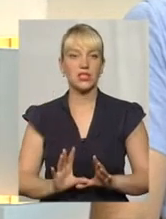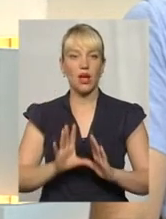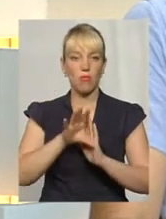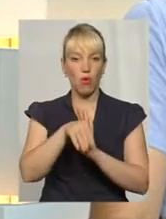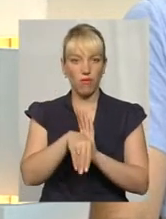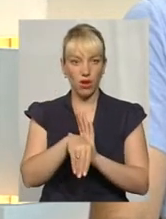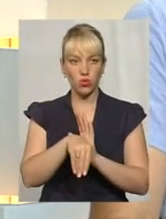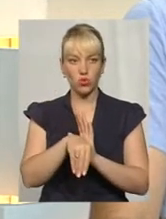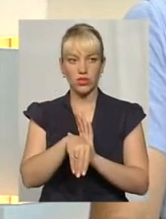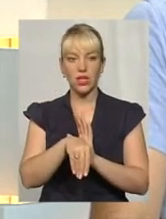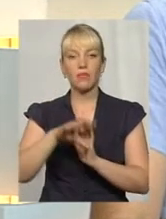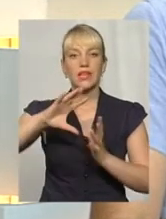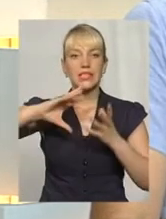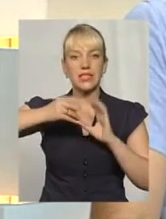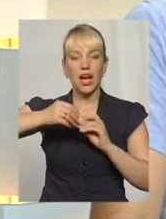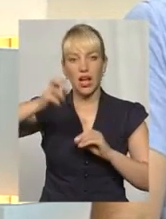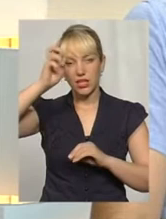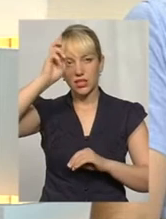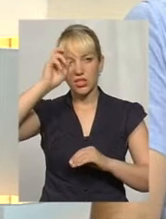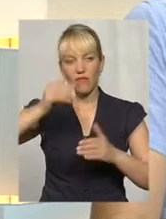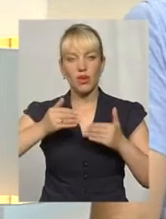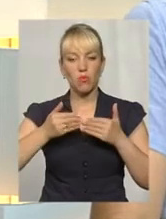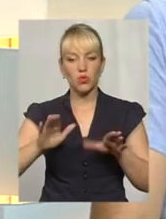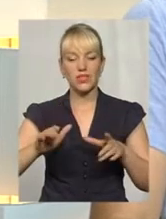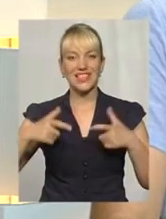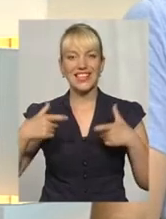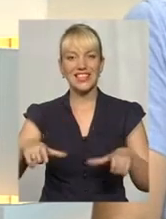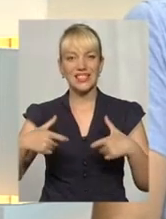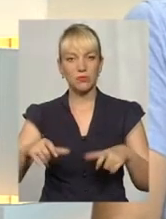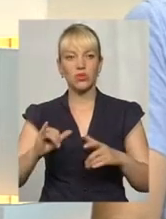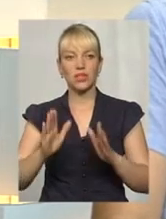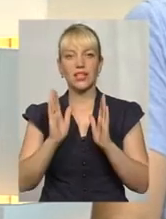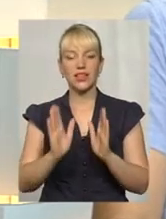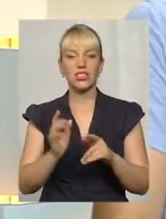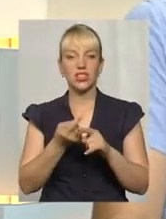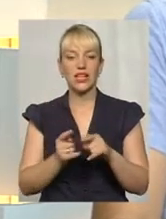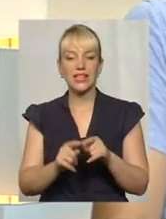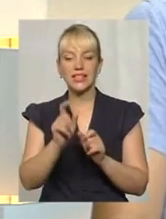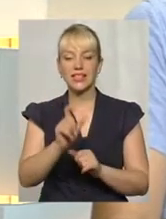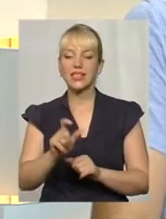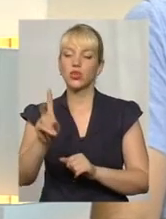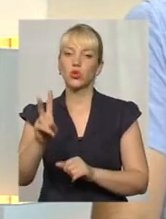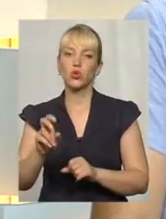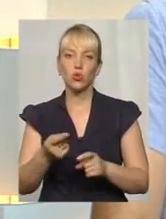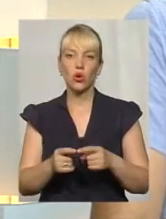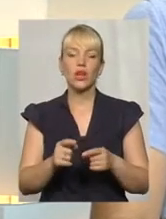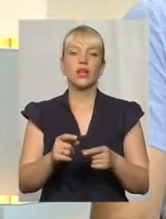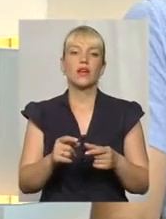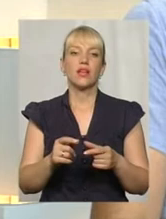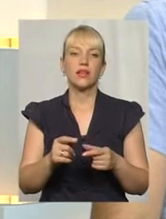запроваджується загальнодержавний випускний іспит, і лише ті, хто подолають таке